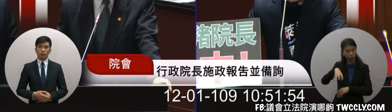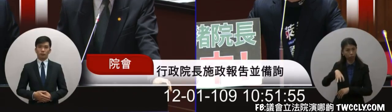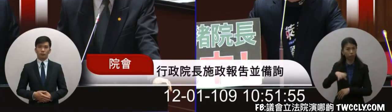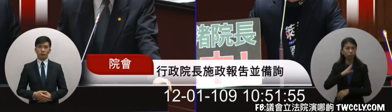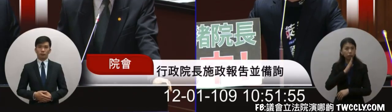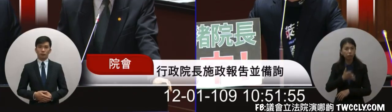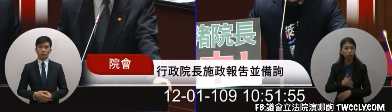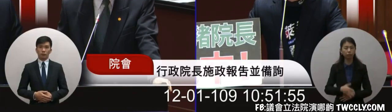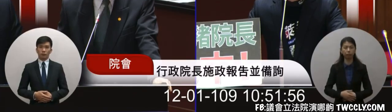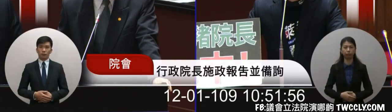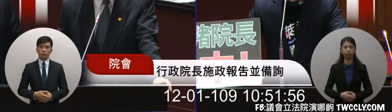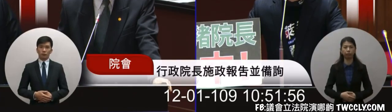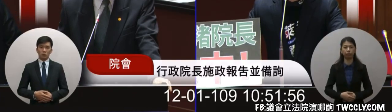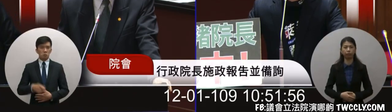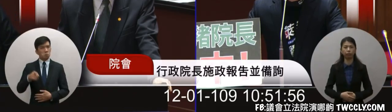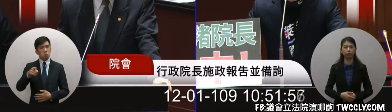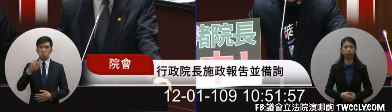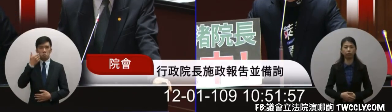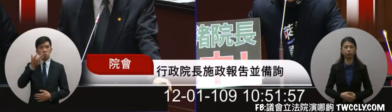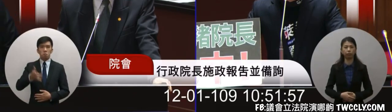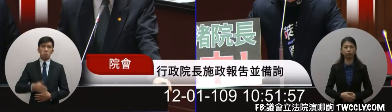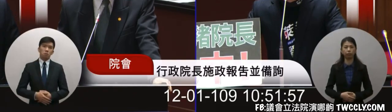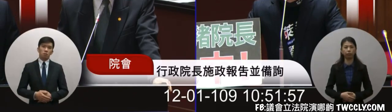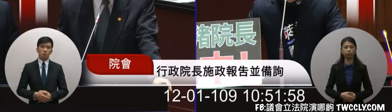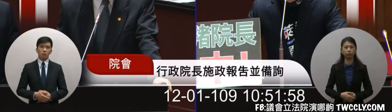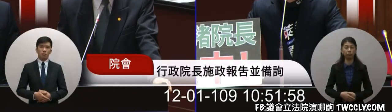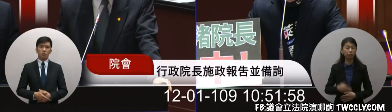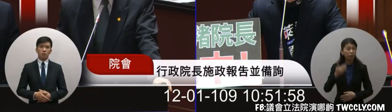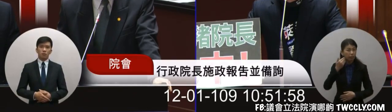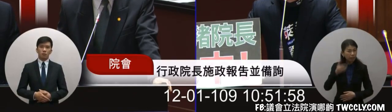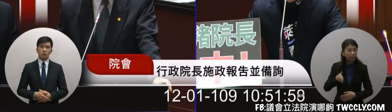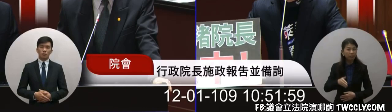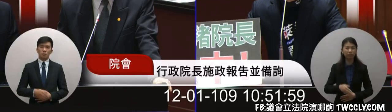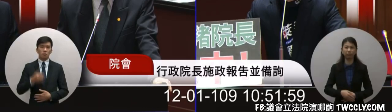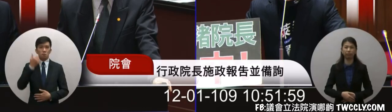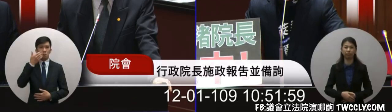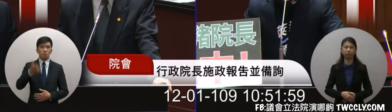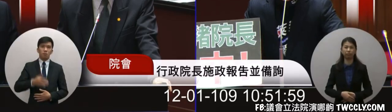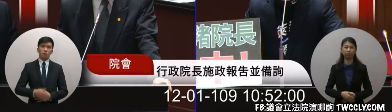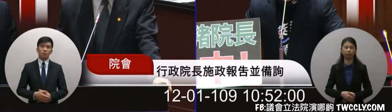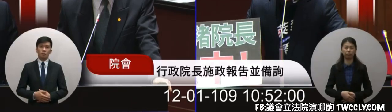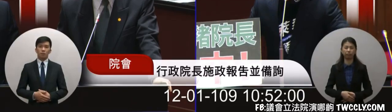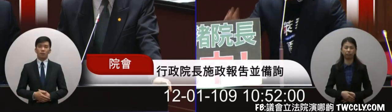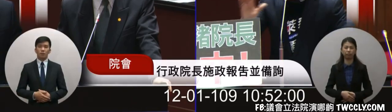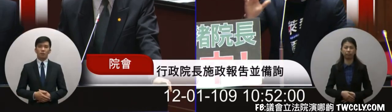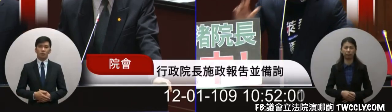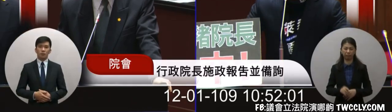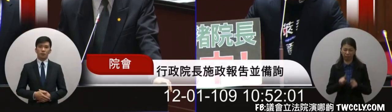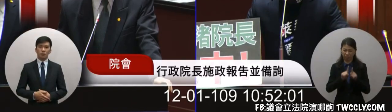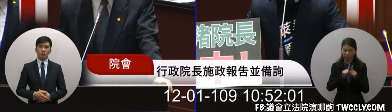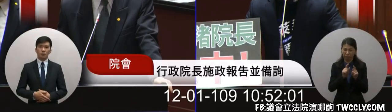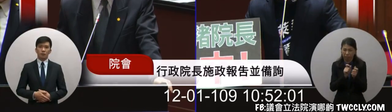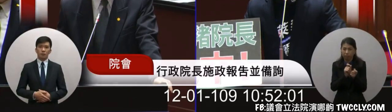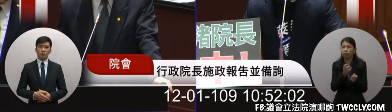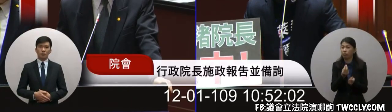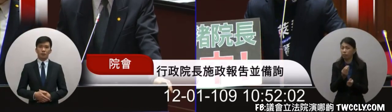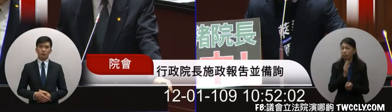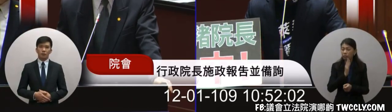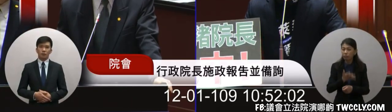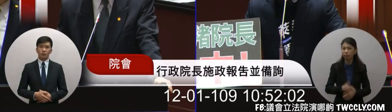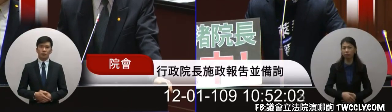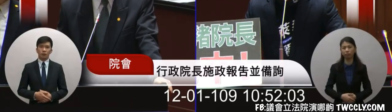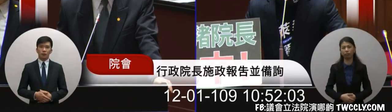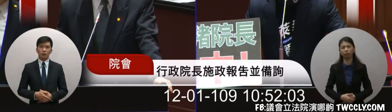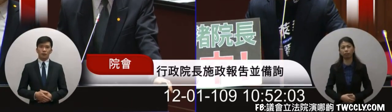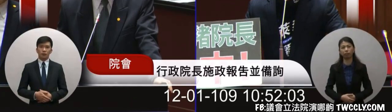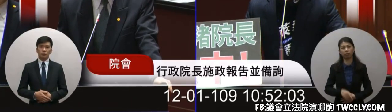队的人？ 我唔捌咧， 冇识晒。 我唔捌 啦。哦，比较外围啦，吼、哦，不，我这不怪院长，因为毕竟院长日理